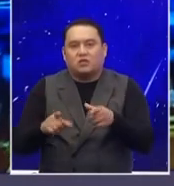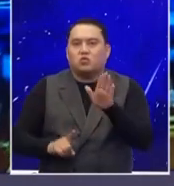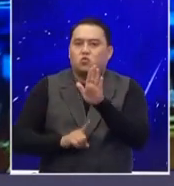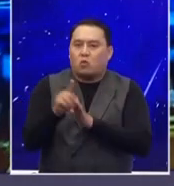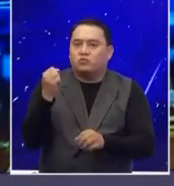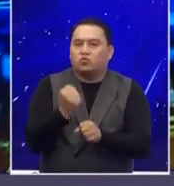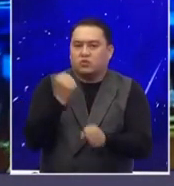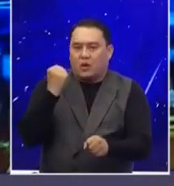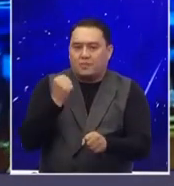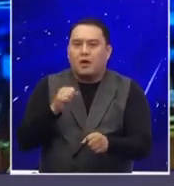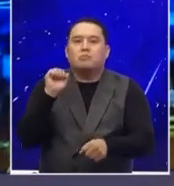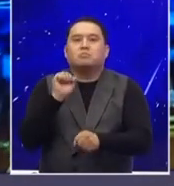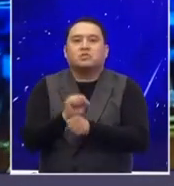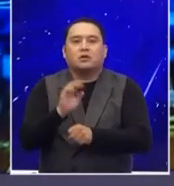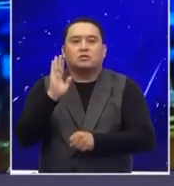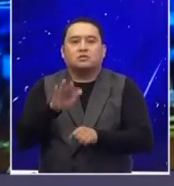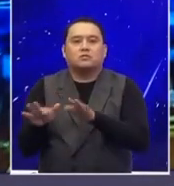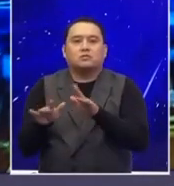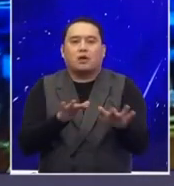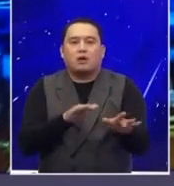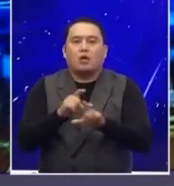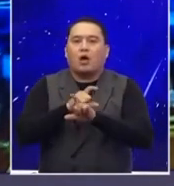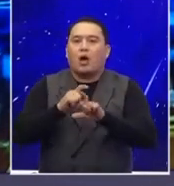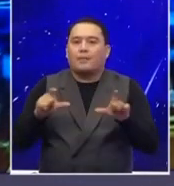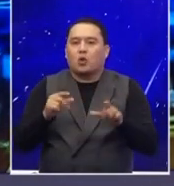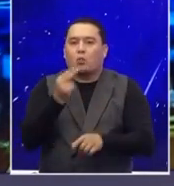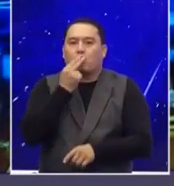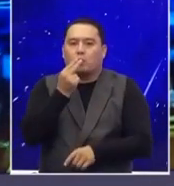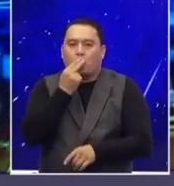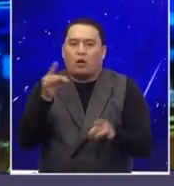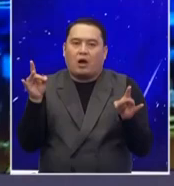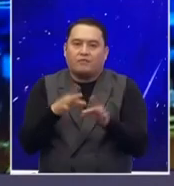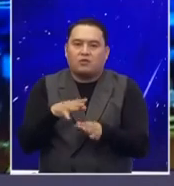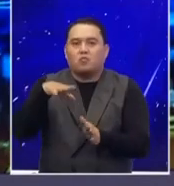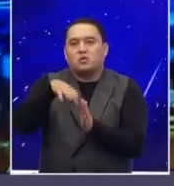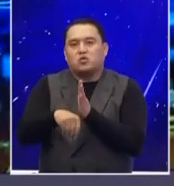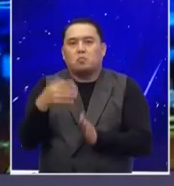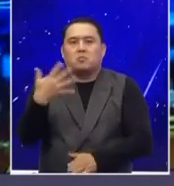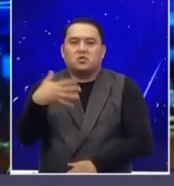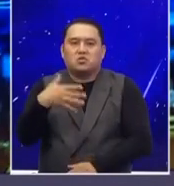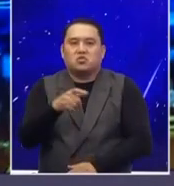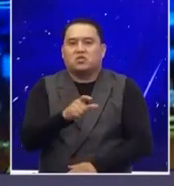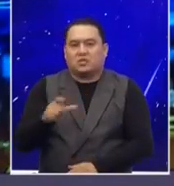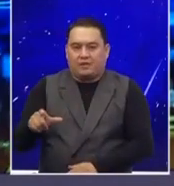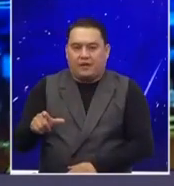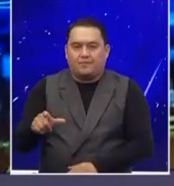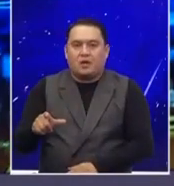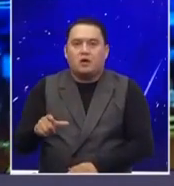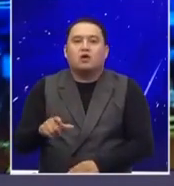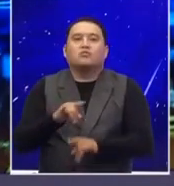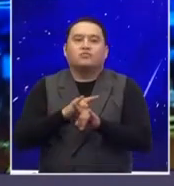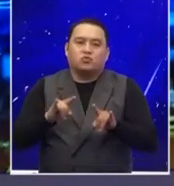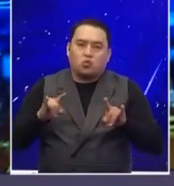нового постановления, приостанавливается деятельность объектов общественного питания вместимостью свыше 50 мест,